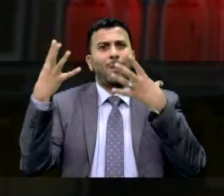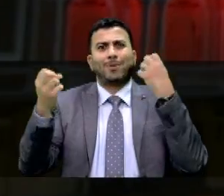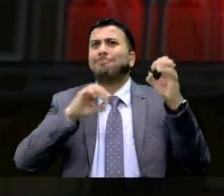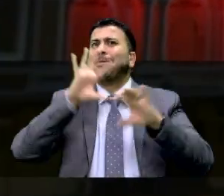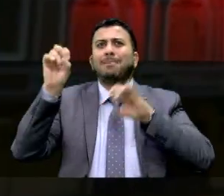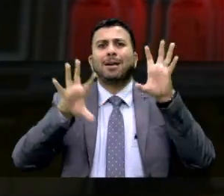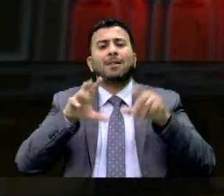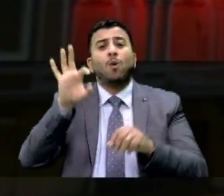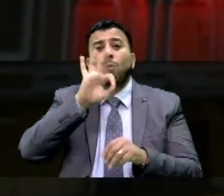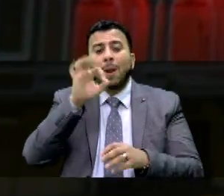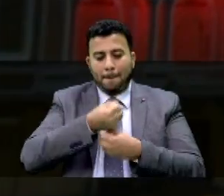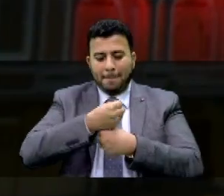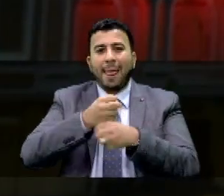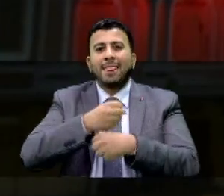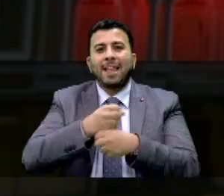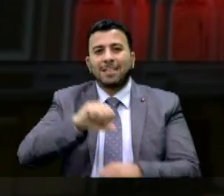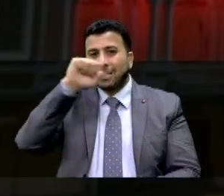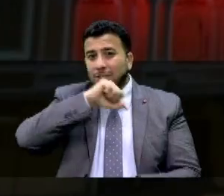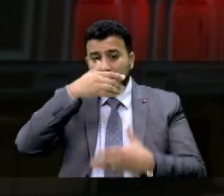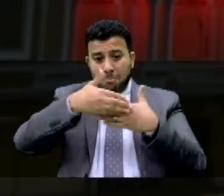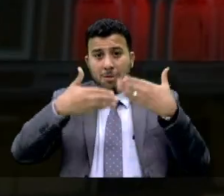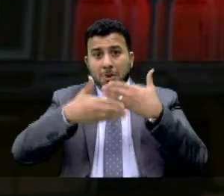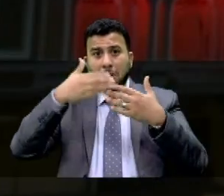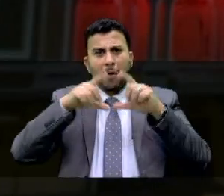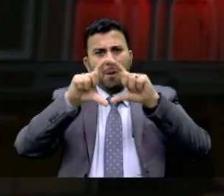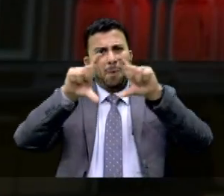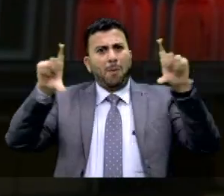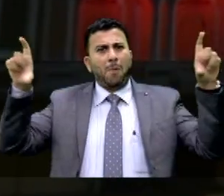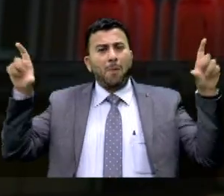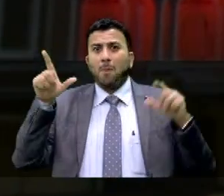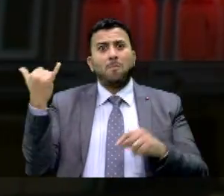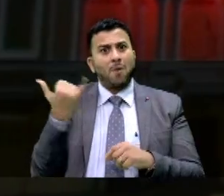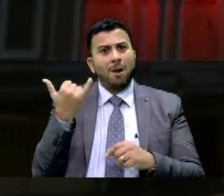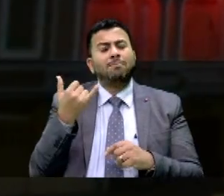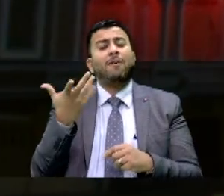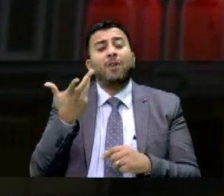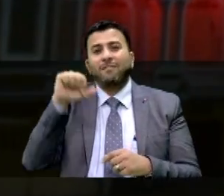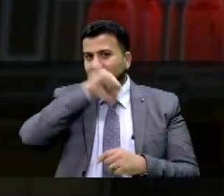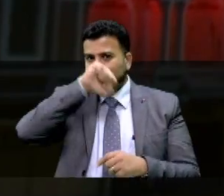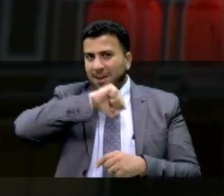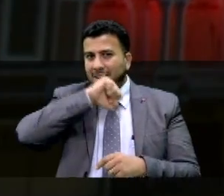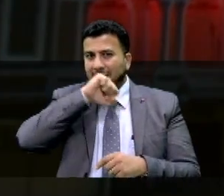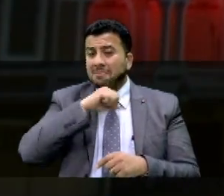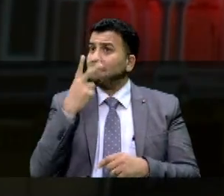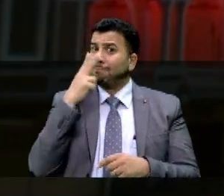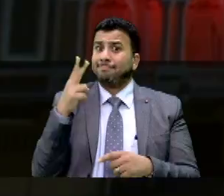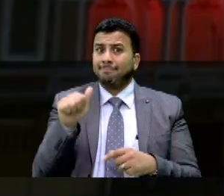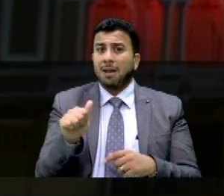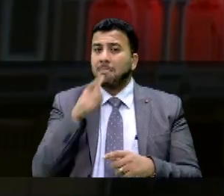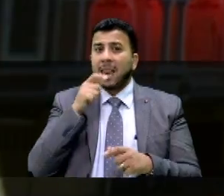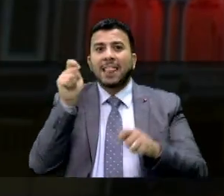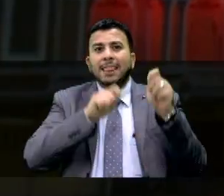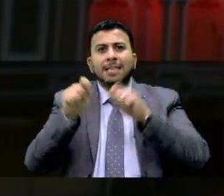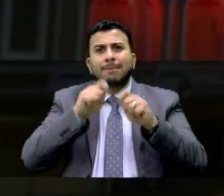مبنى بلدية مدينة الشارقة، هذا الصرح المعماري الضخم والمهم في إمارة الشارقة من حيث طبعا